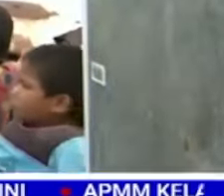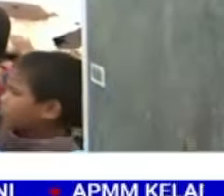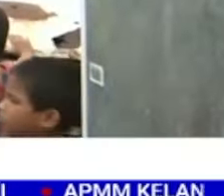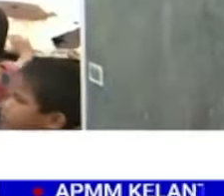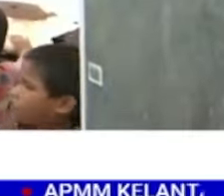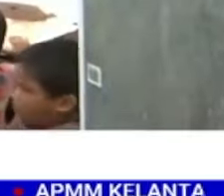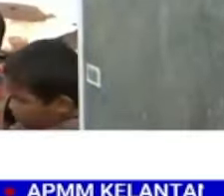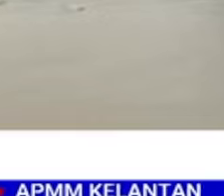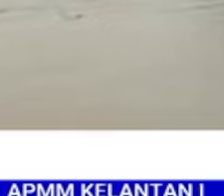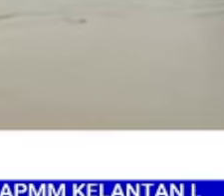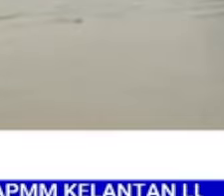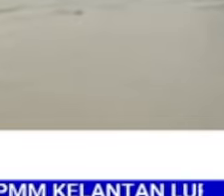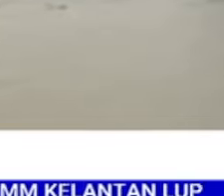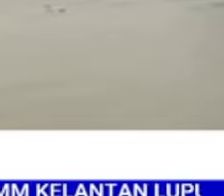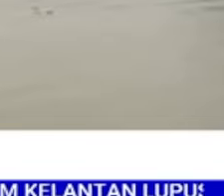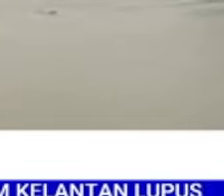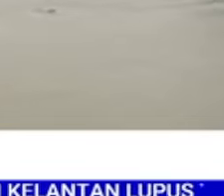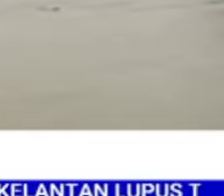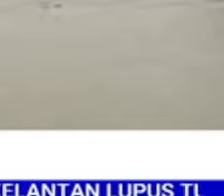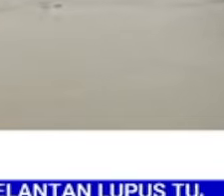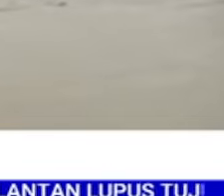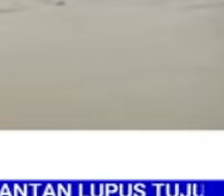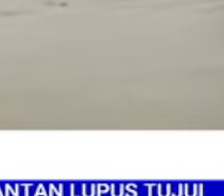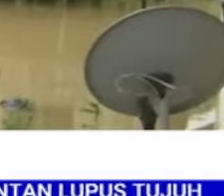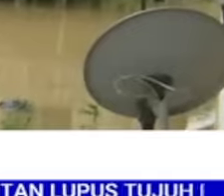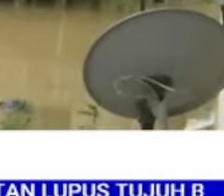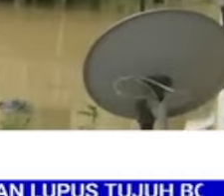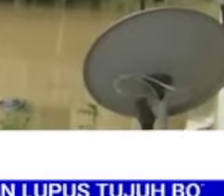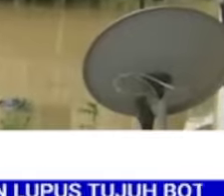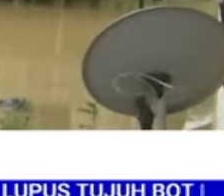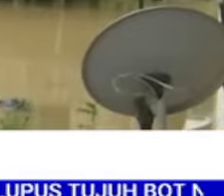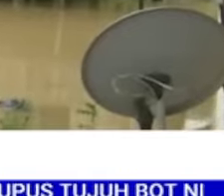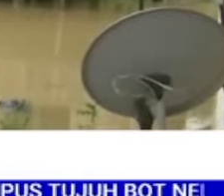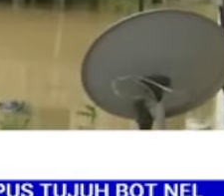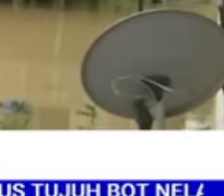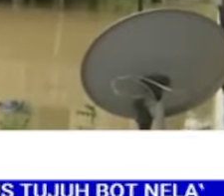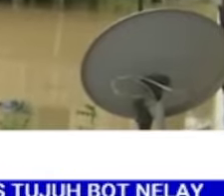jaminan pemberian segera wong Ihsan banjir